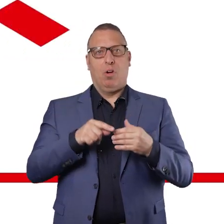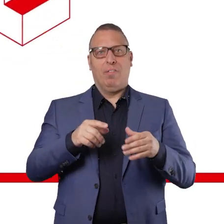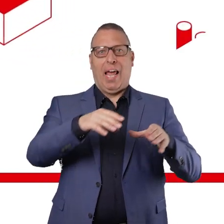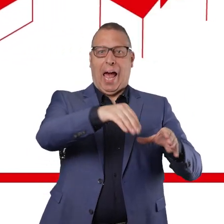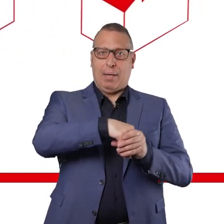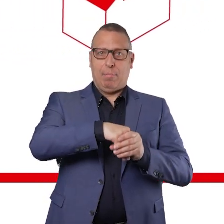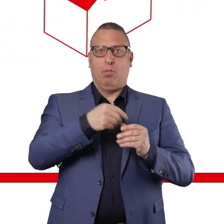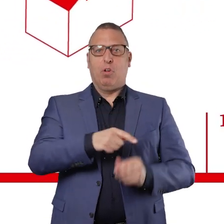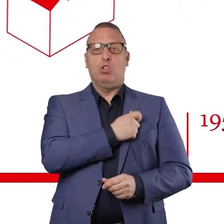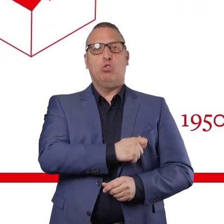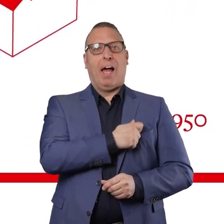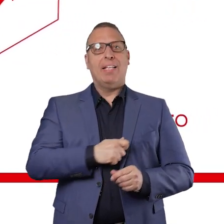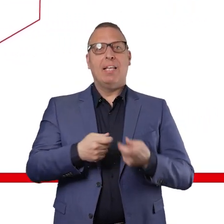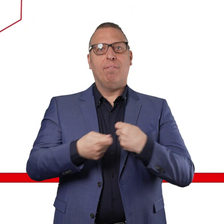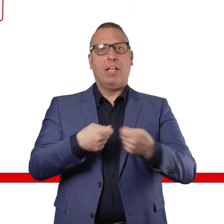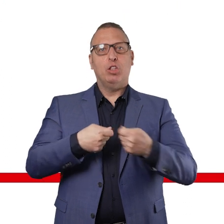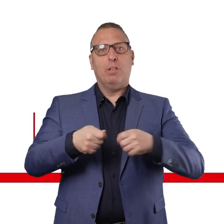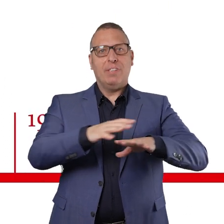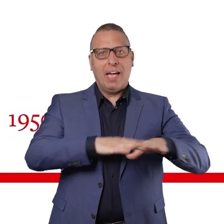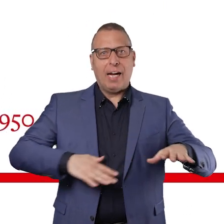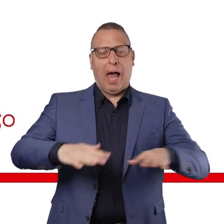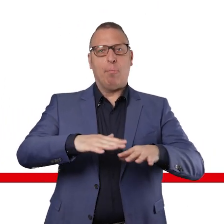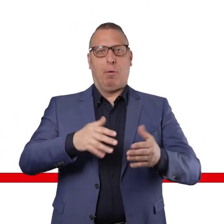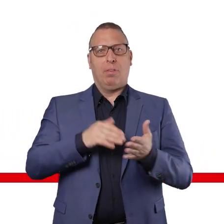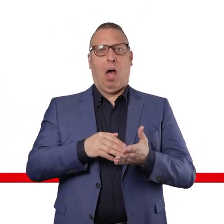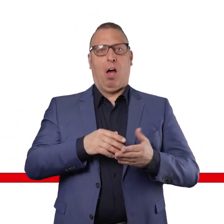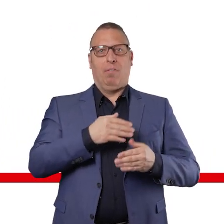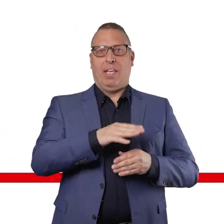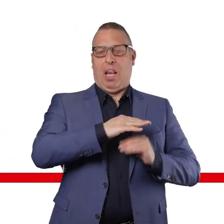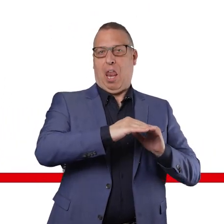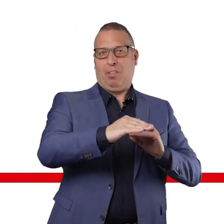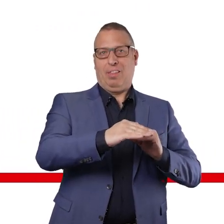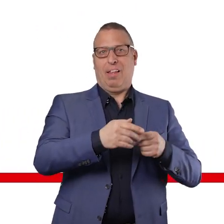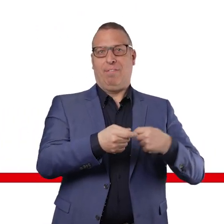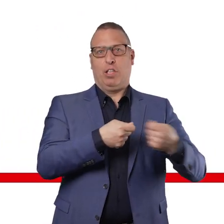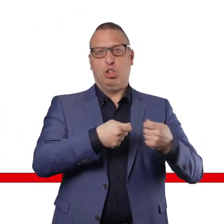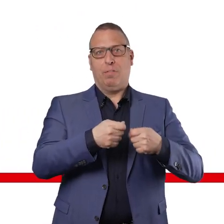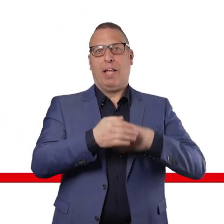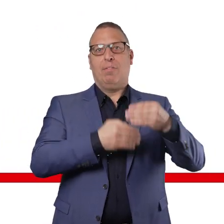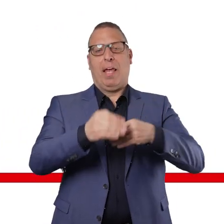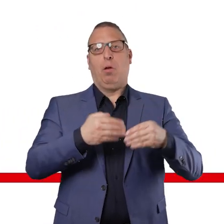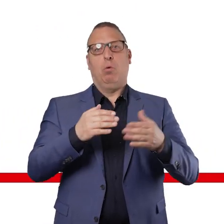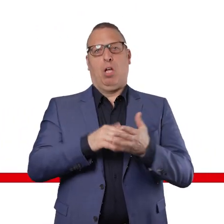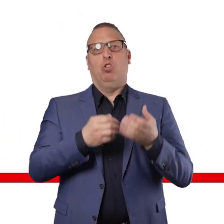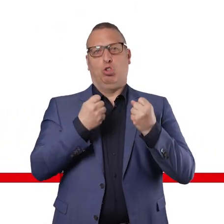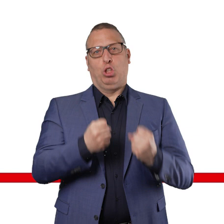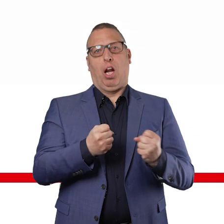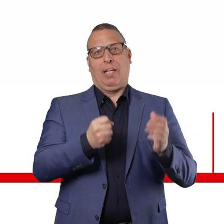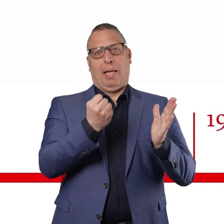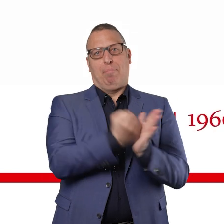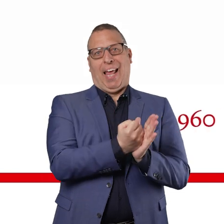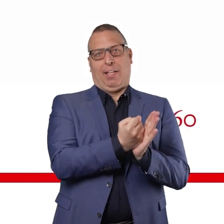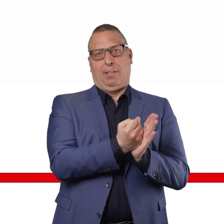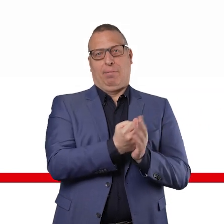die Einbindung Liechtensteins in den Schweizer Wirtschaftsraum hat die wirtschaftliche Entwicklung des Landes seit der Nachkriegszeit